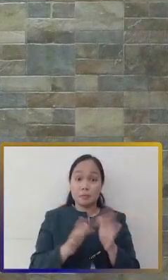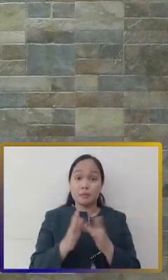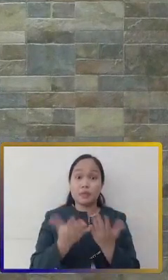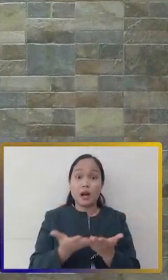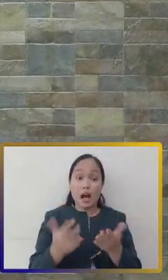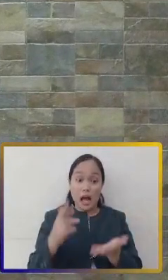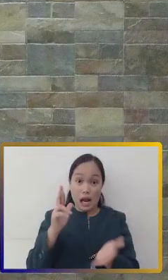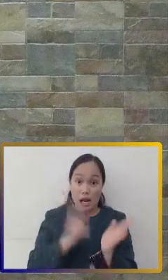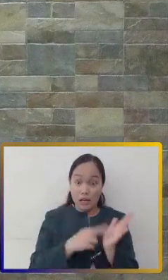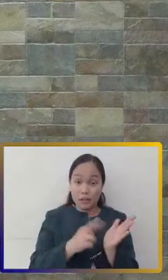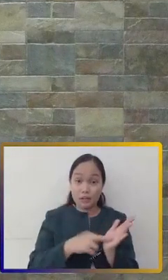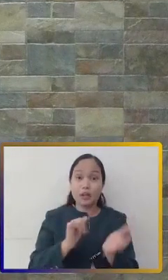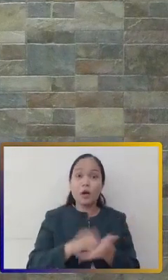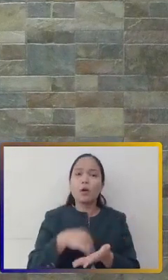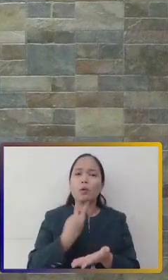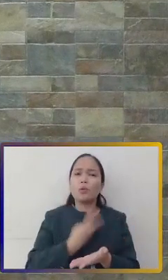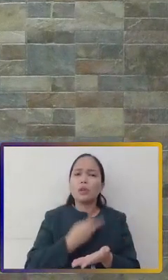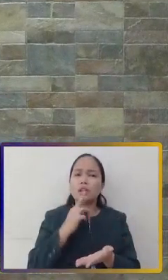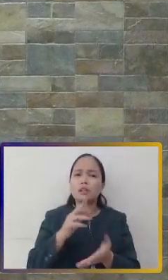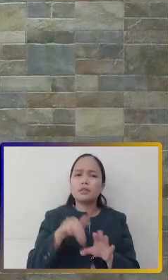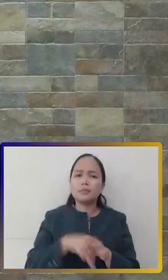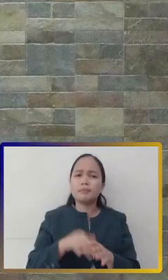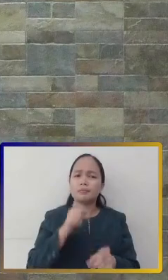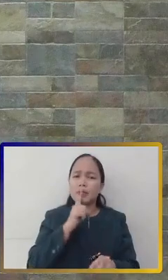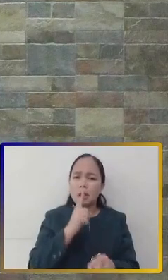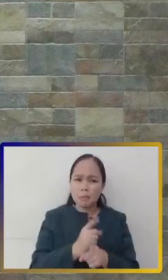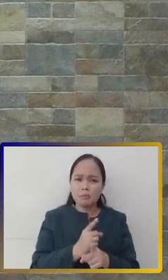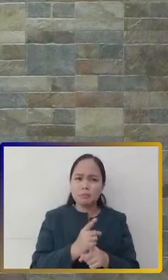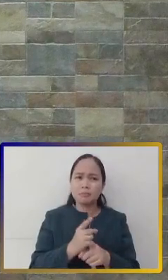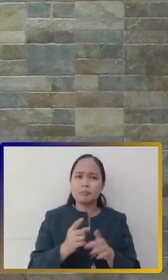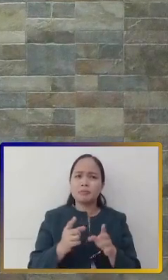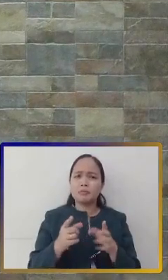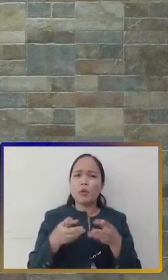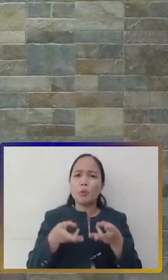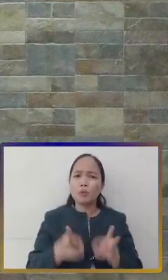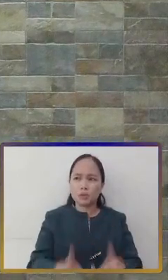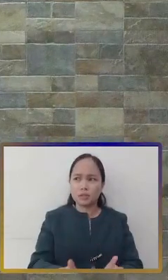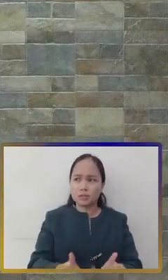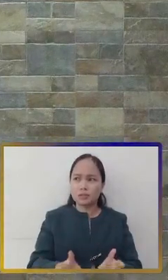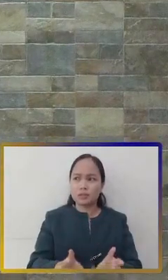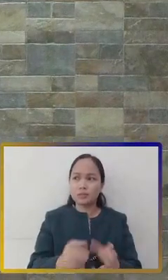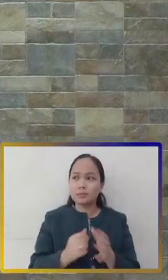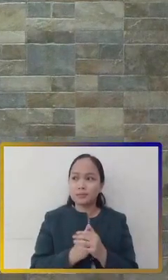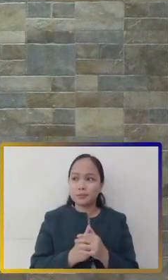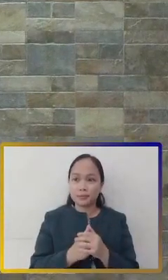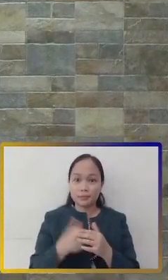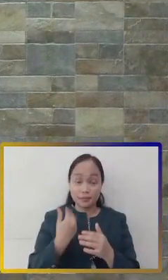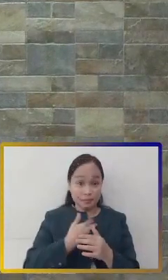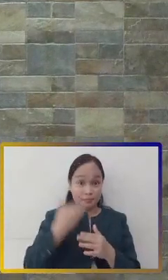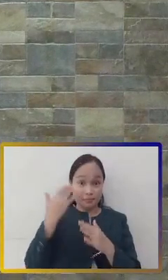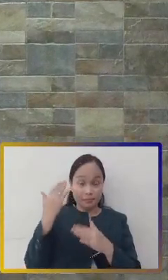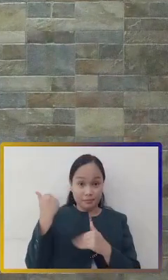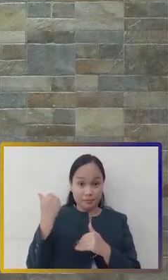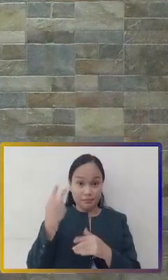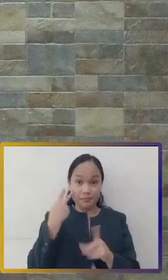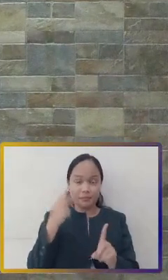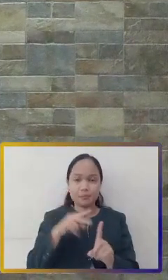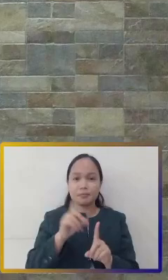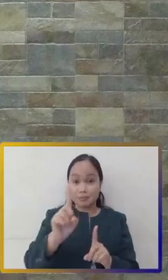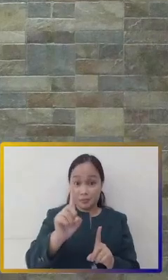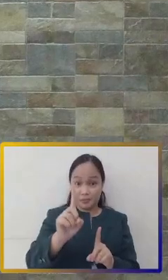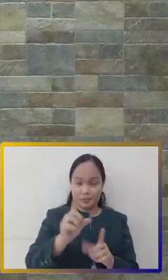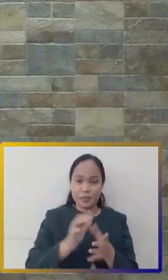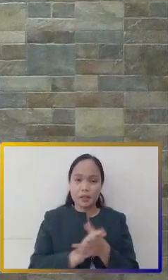records that we are in the right pattern. I hope na susundan niyo po yung sinabi ko. Ulitin ko po. Isa sa